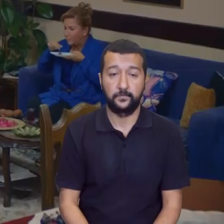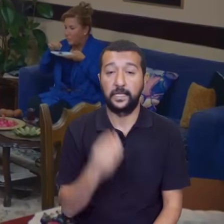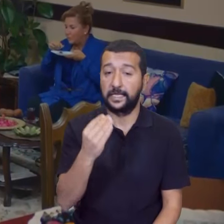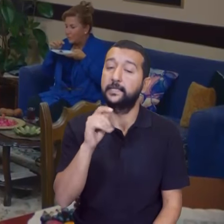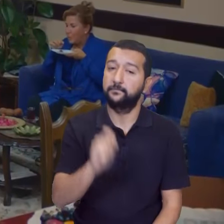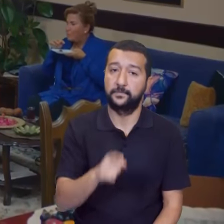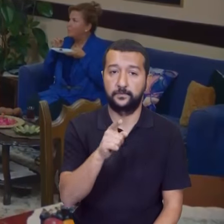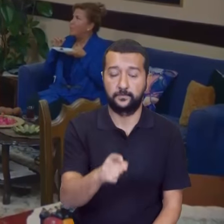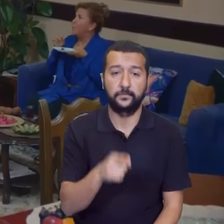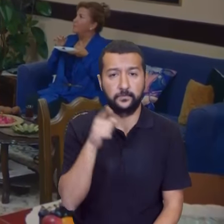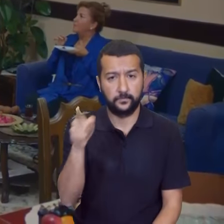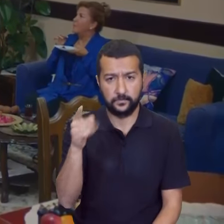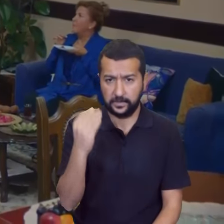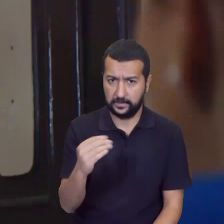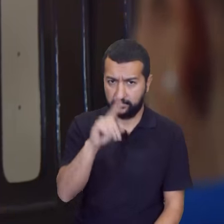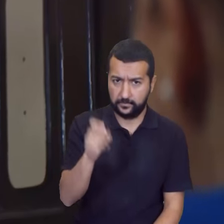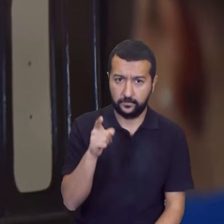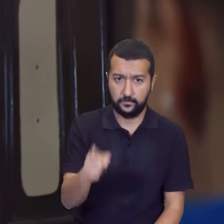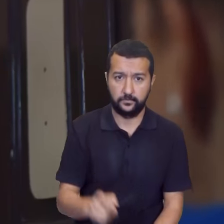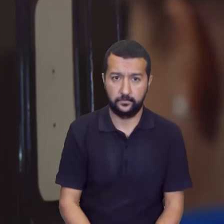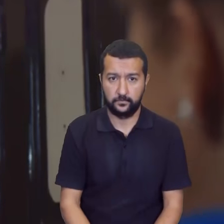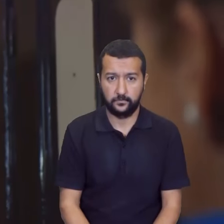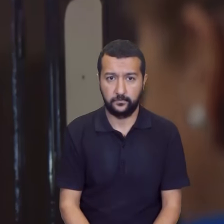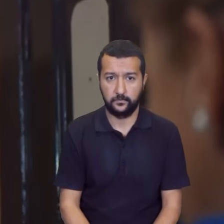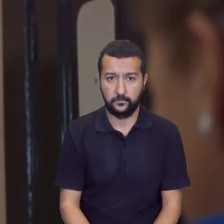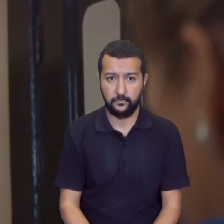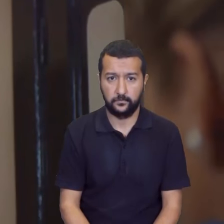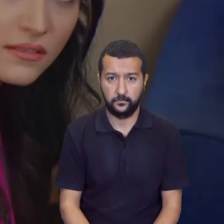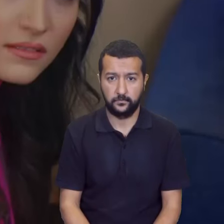İyi etmişsin. Sen iyi misin?